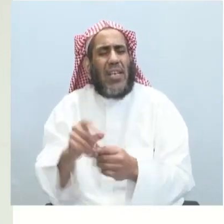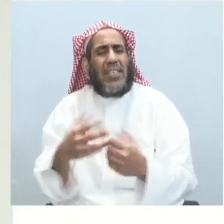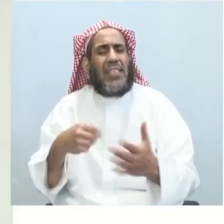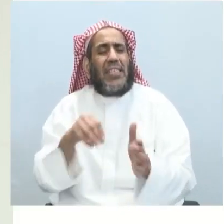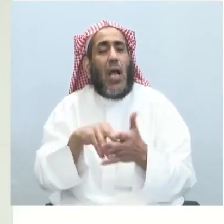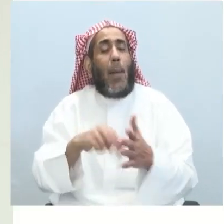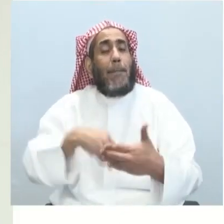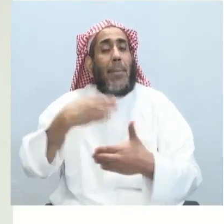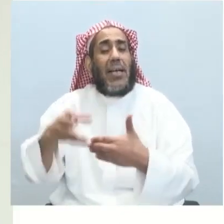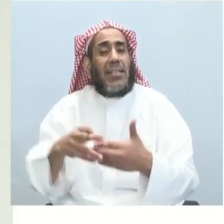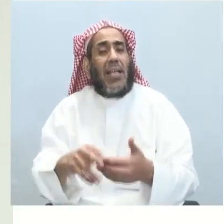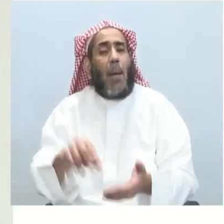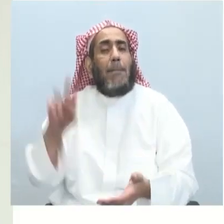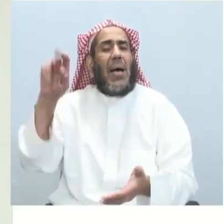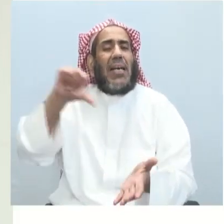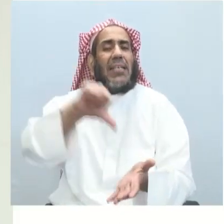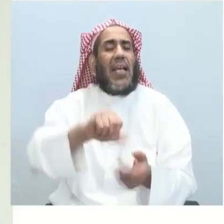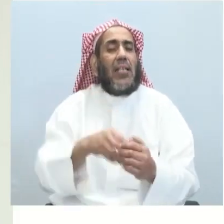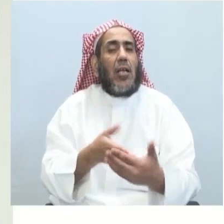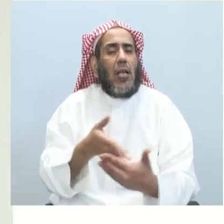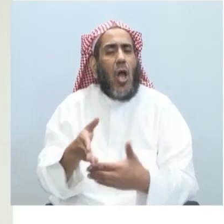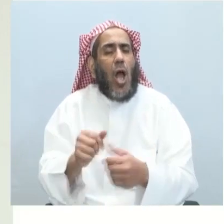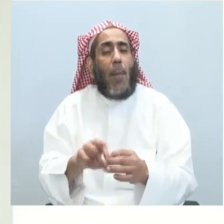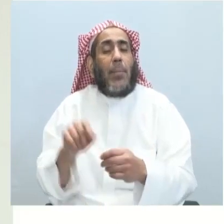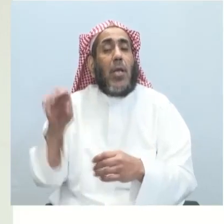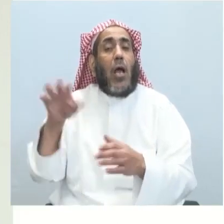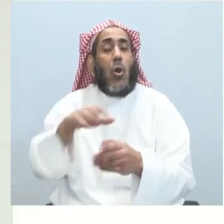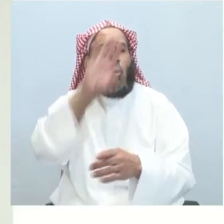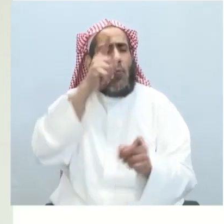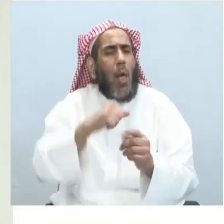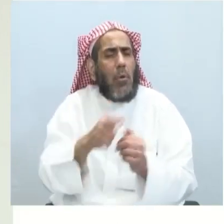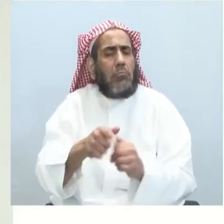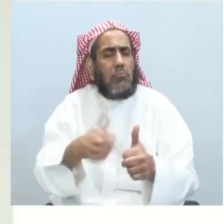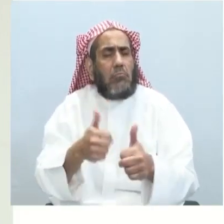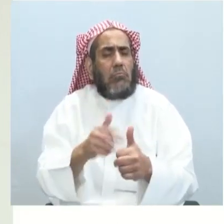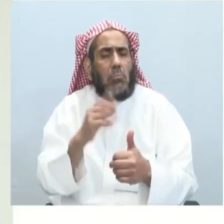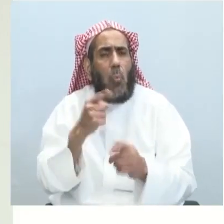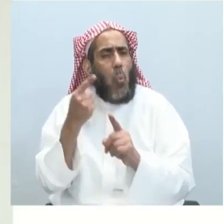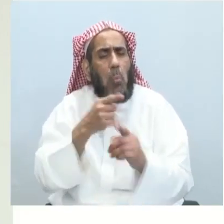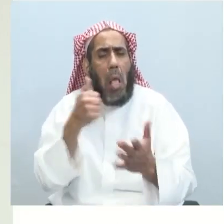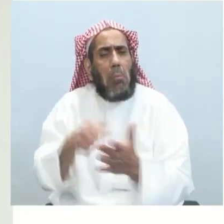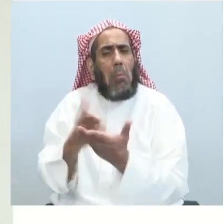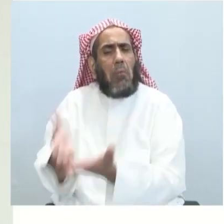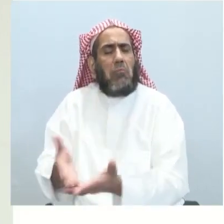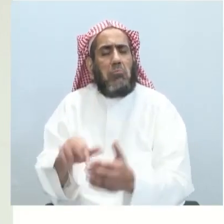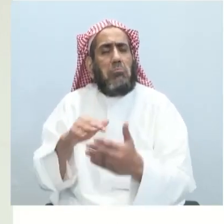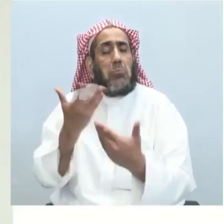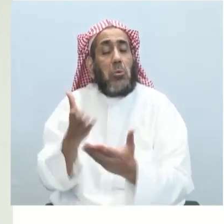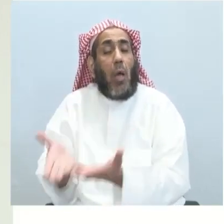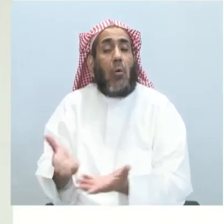من الشام الى بغداد فيلحق او يلتحق بالخلفاء فلم يجد يعني في بدايه امره لم يعرف حظا